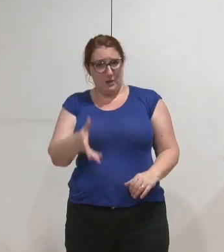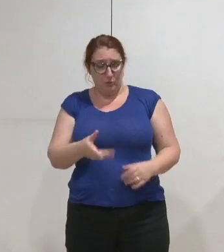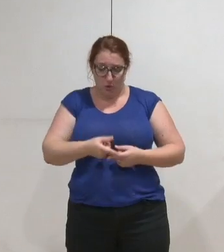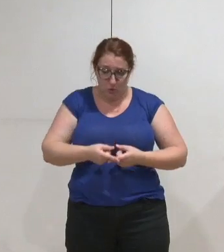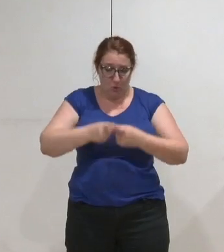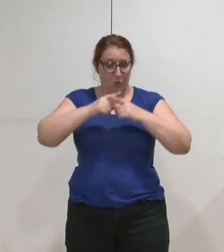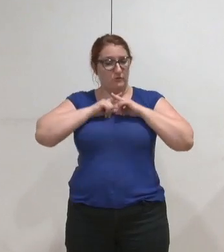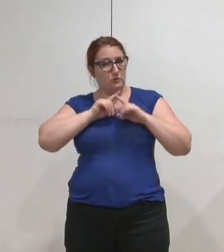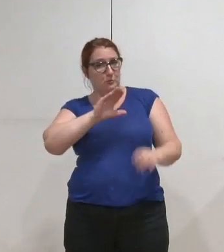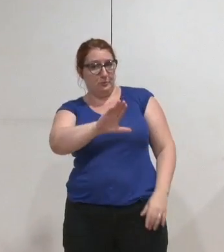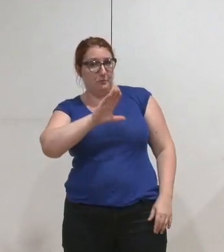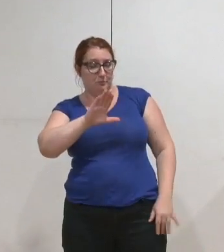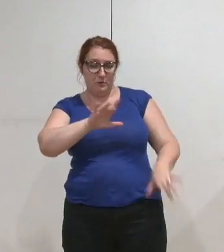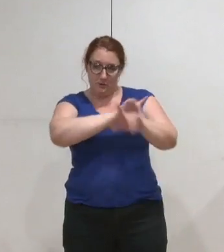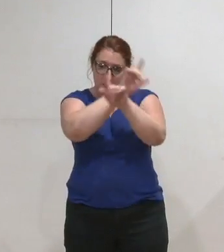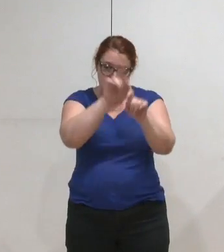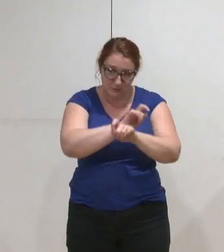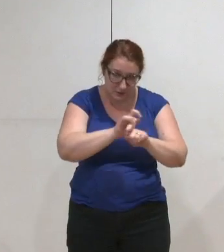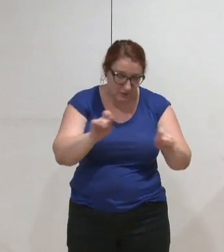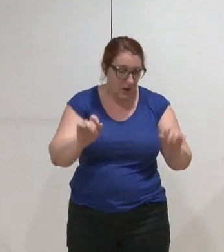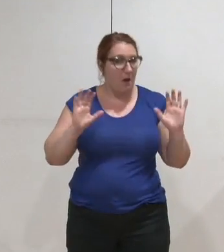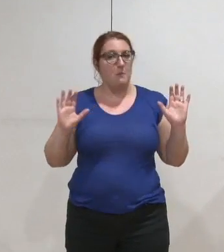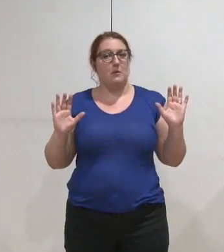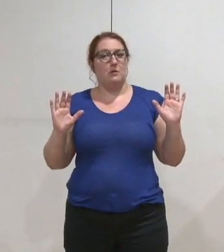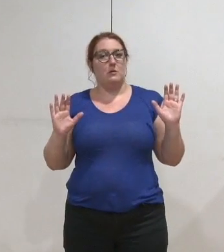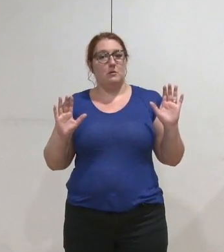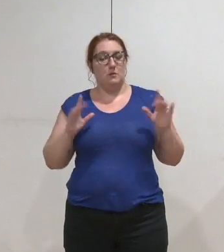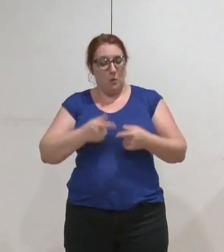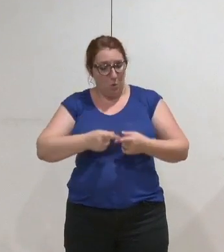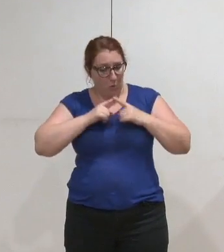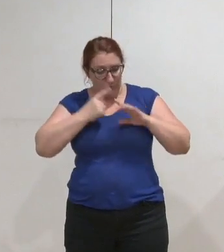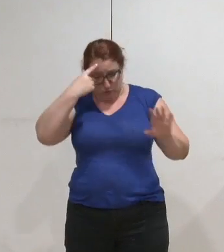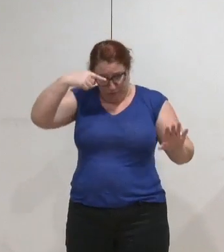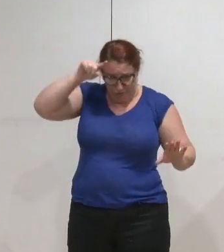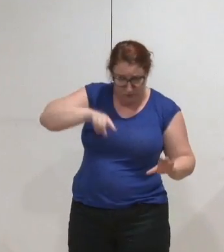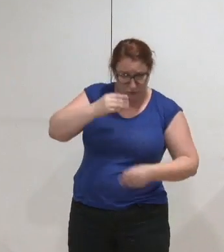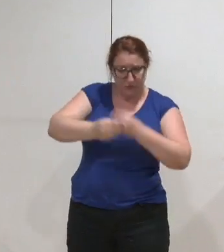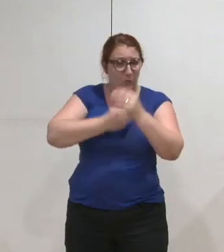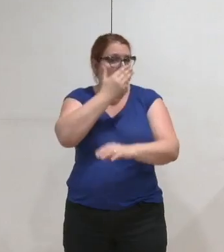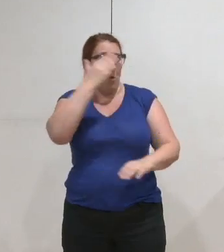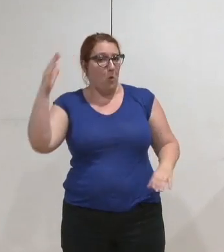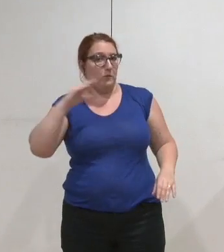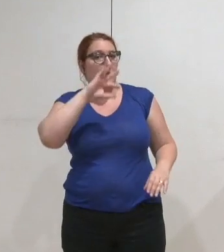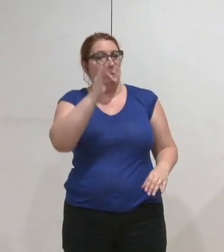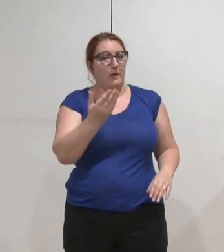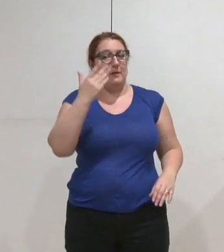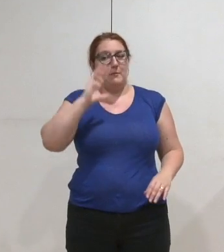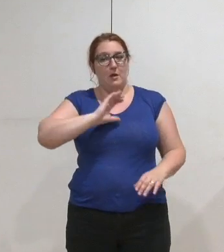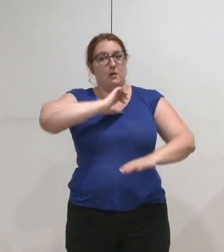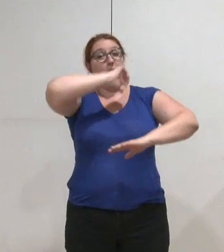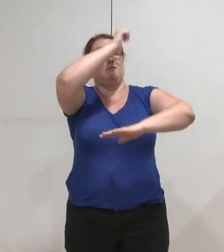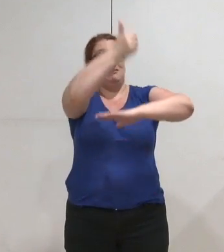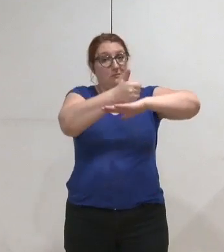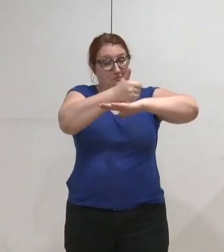qui sont les vôtres qui sont respectables des convictions philosophiques ou autre mais en tant que premier